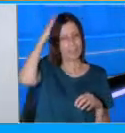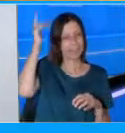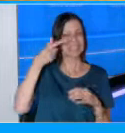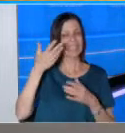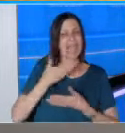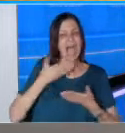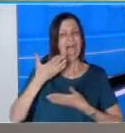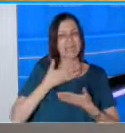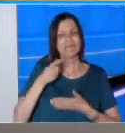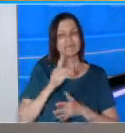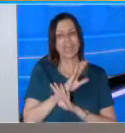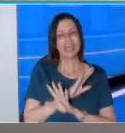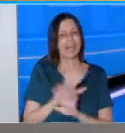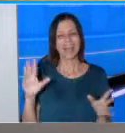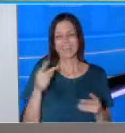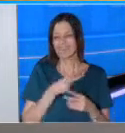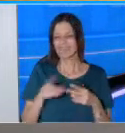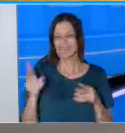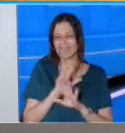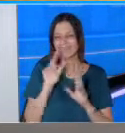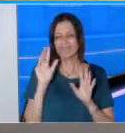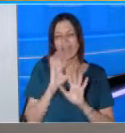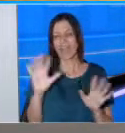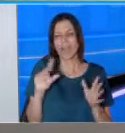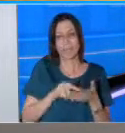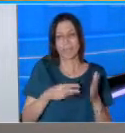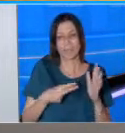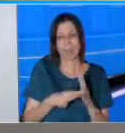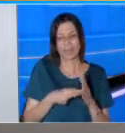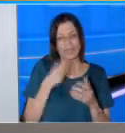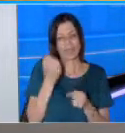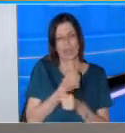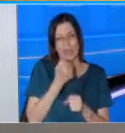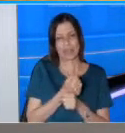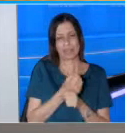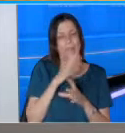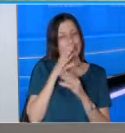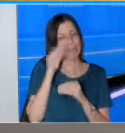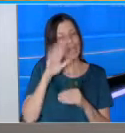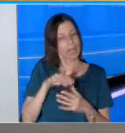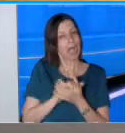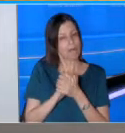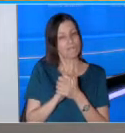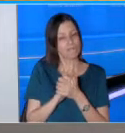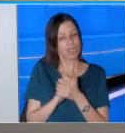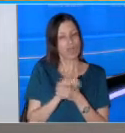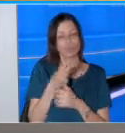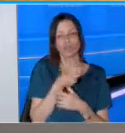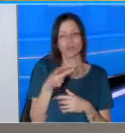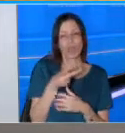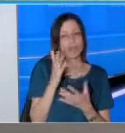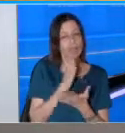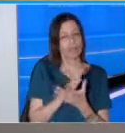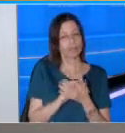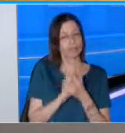מערכת יחסים שהיא רק נטו פוליטית ומה שנקרא תועלתנית. מדובר שם גם על חברות, השניים האלה רצים כבר יותר